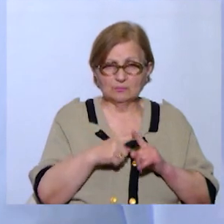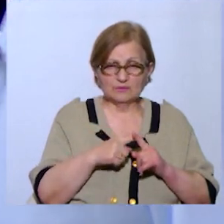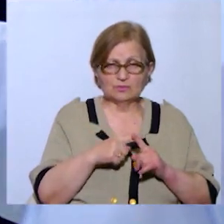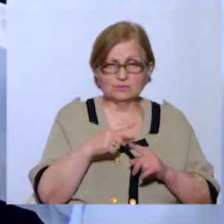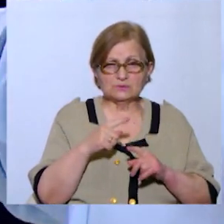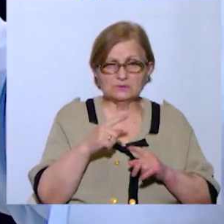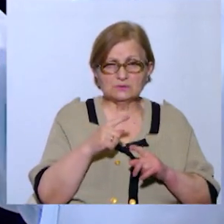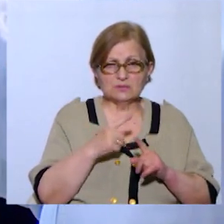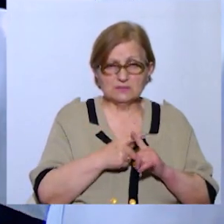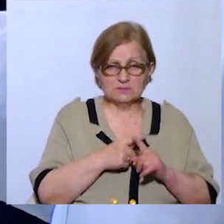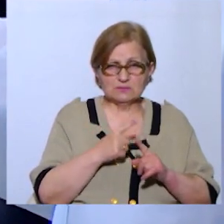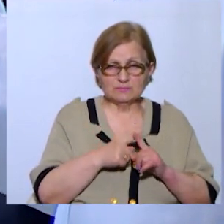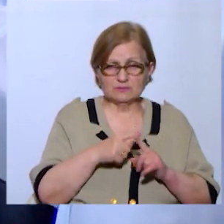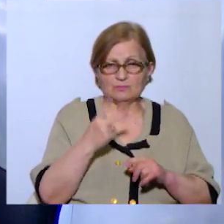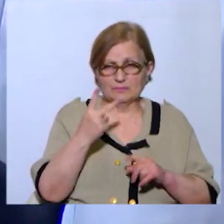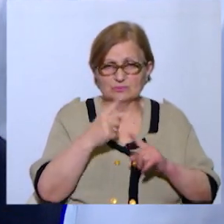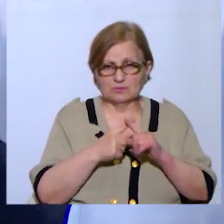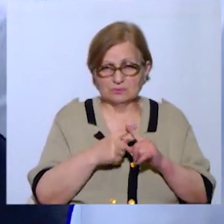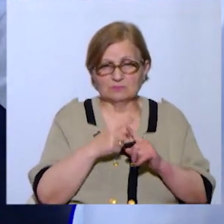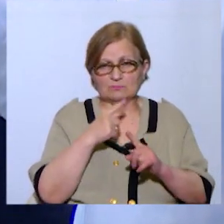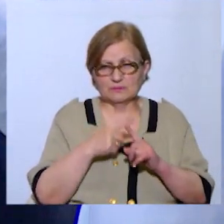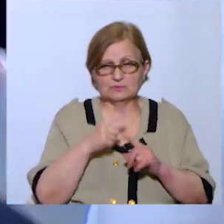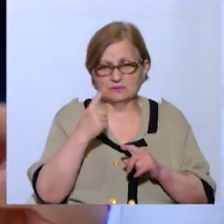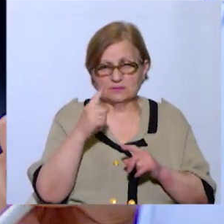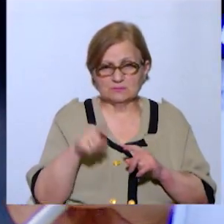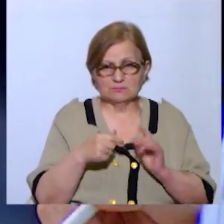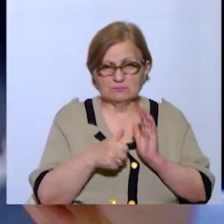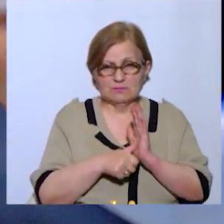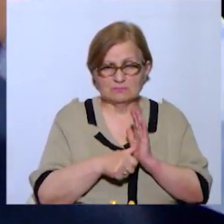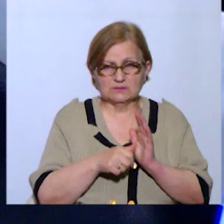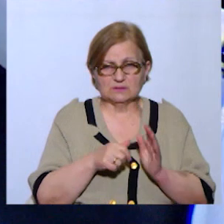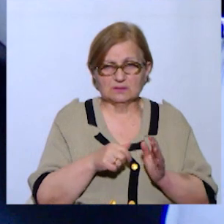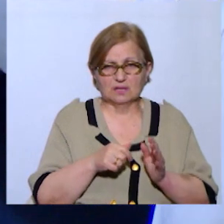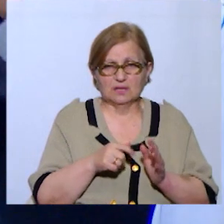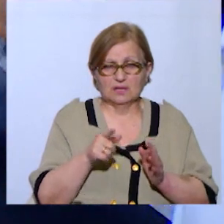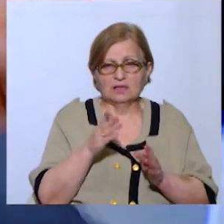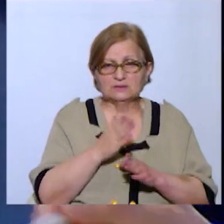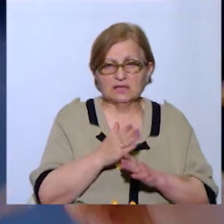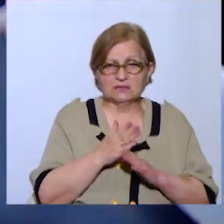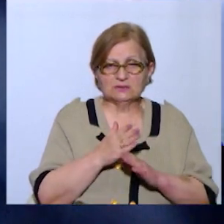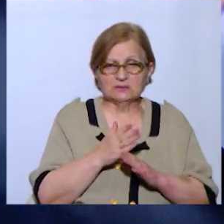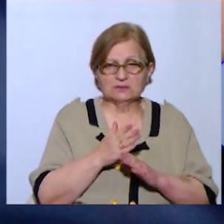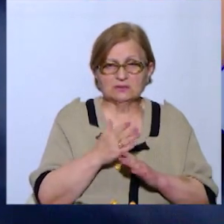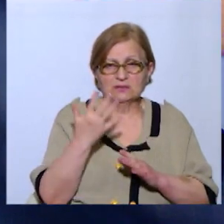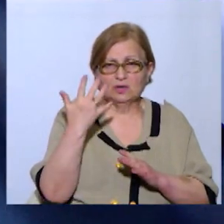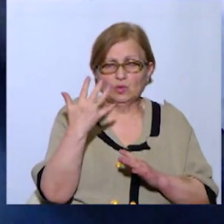x-ი + 2x + 1.6 მიათედი, ეს არის